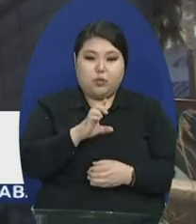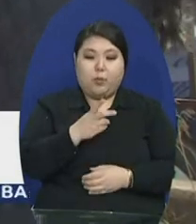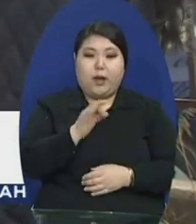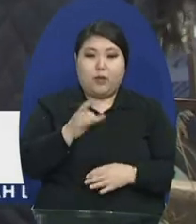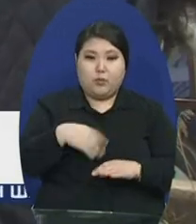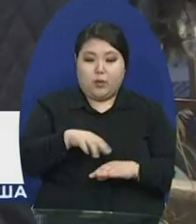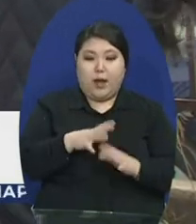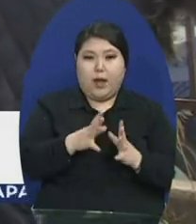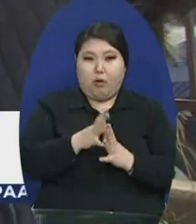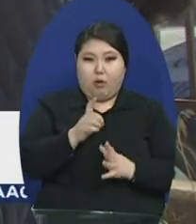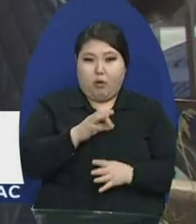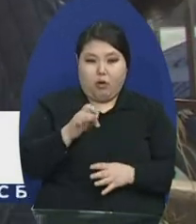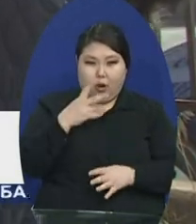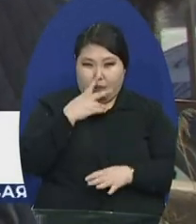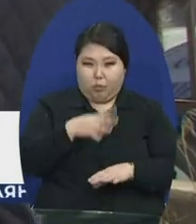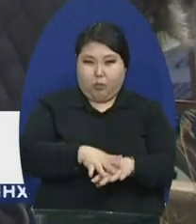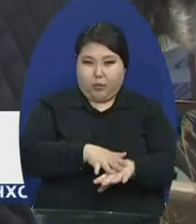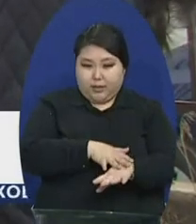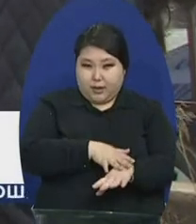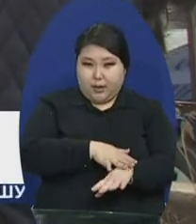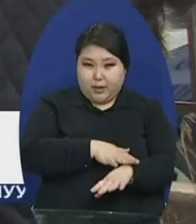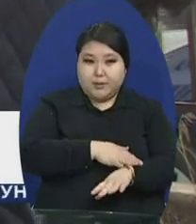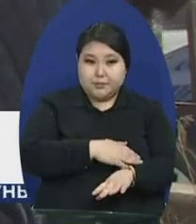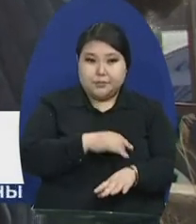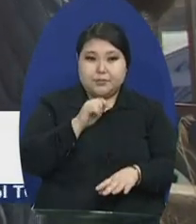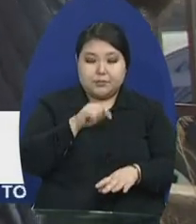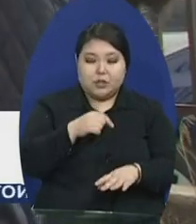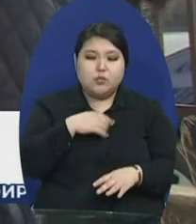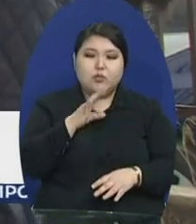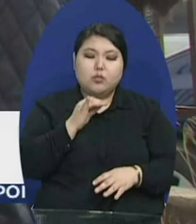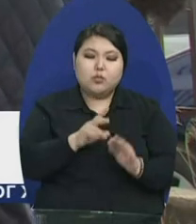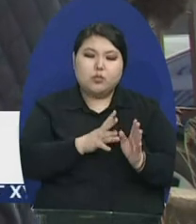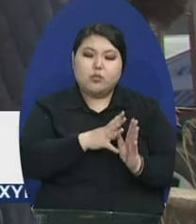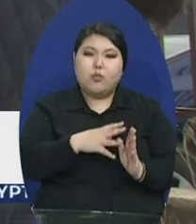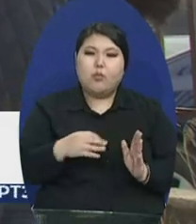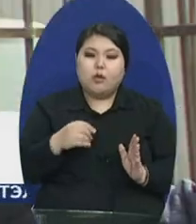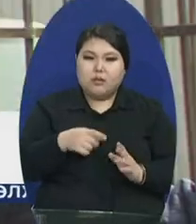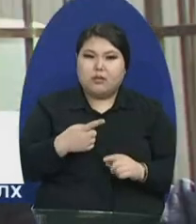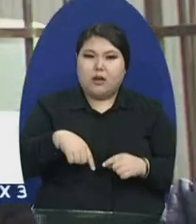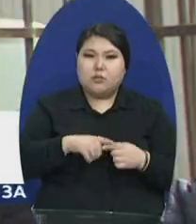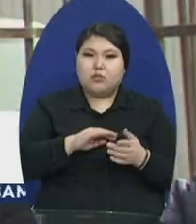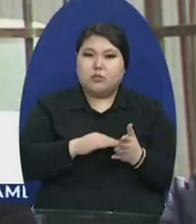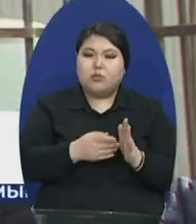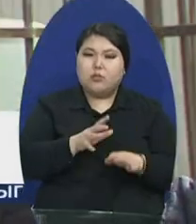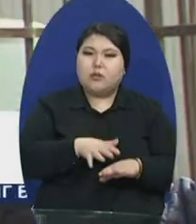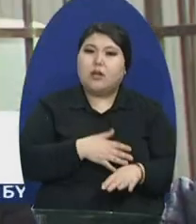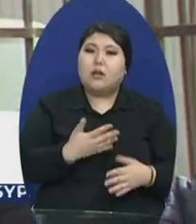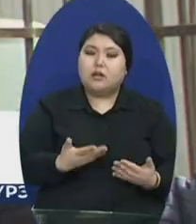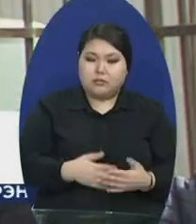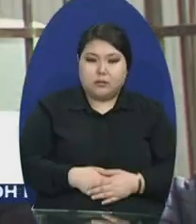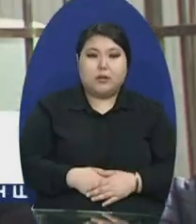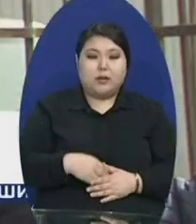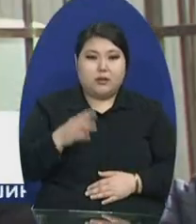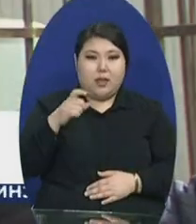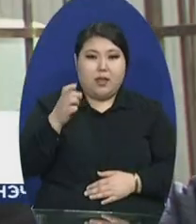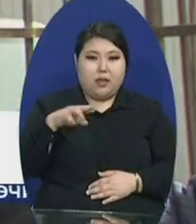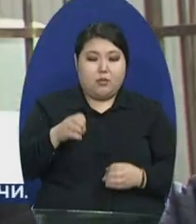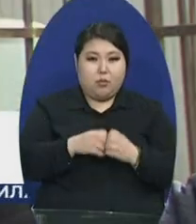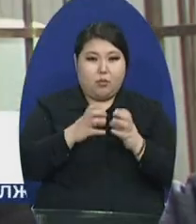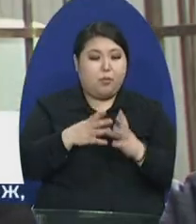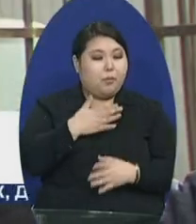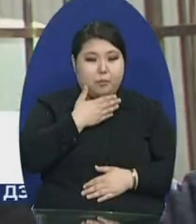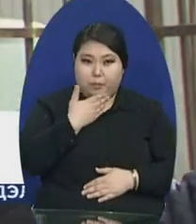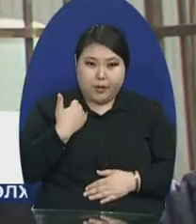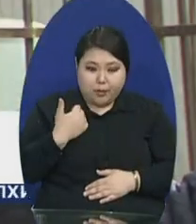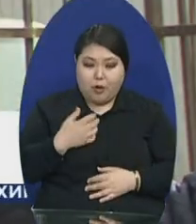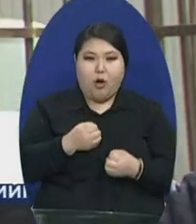дугаар хороо удаашралтай шүү дээ. Тэгэхээр энэ юунаас шалтгаалаад ер нь дахин төлөвлөлтөр нь удаашраад байгаа юм бэ? Дид бүтц байхгүй, их олон